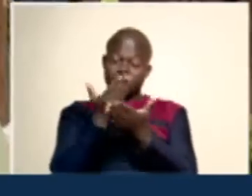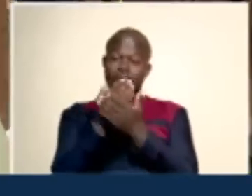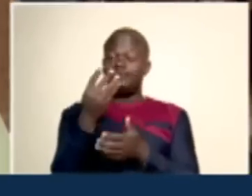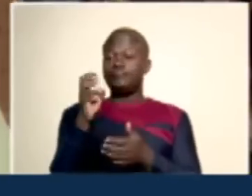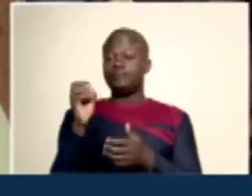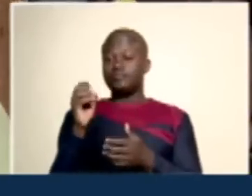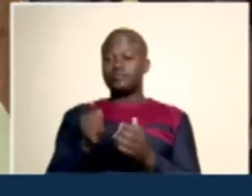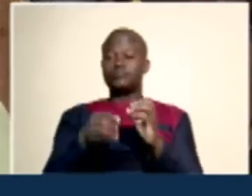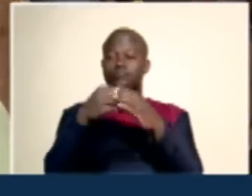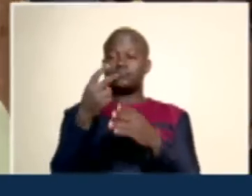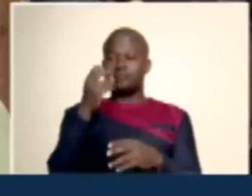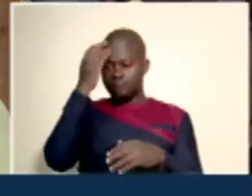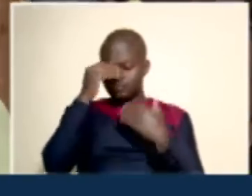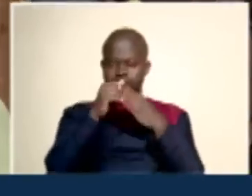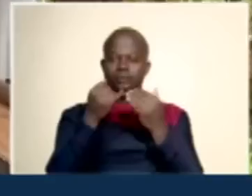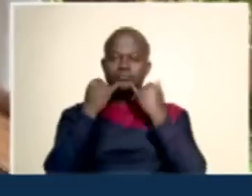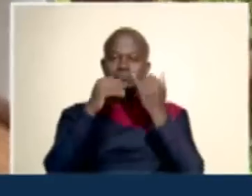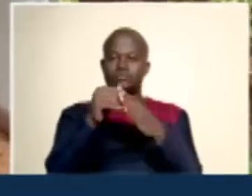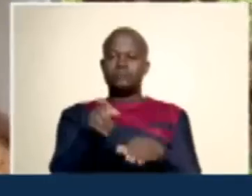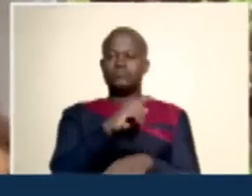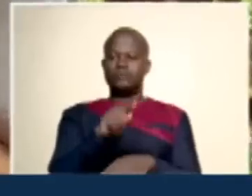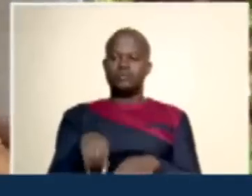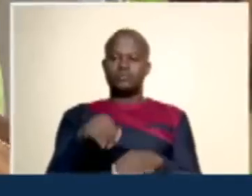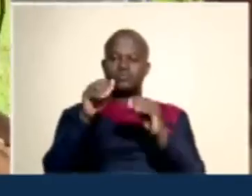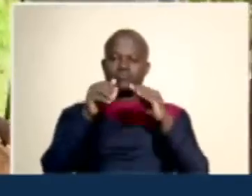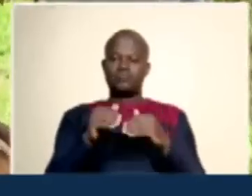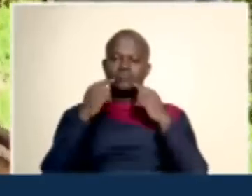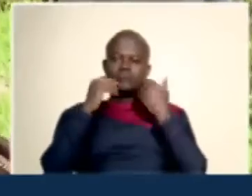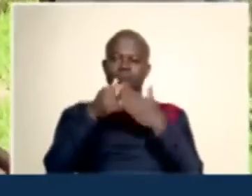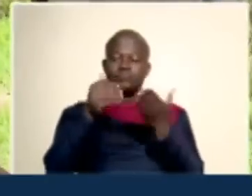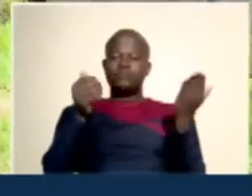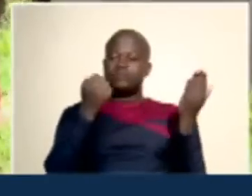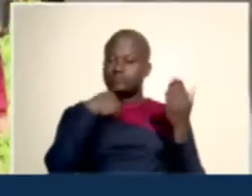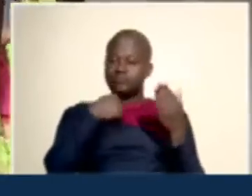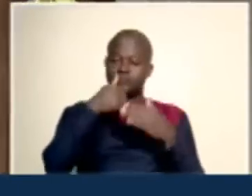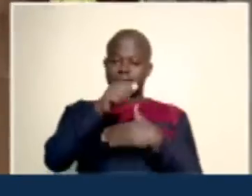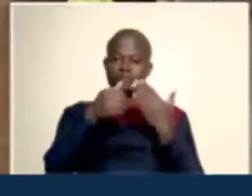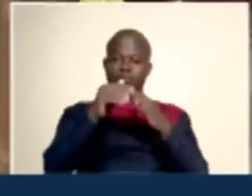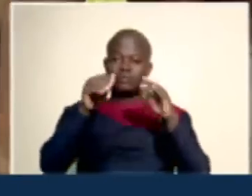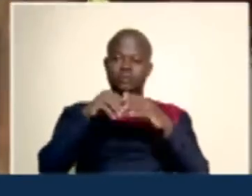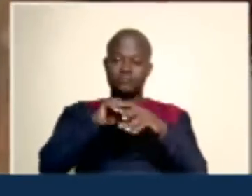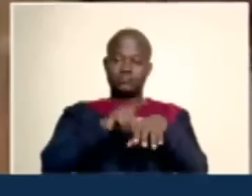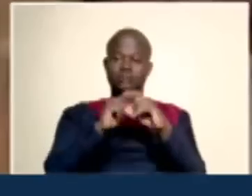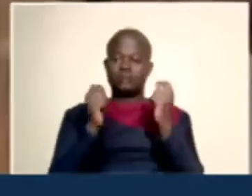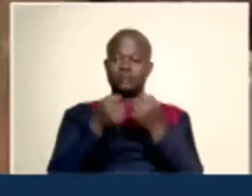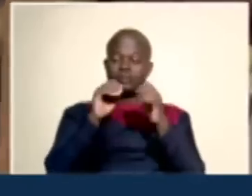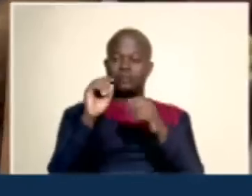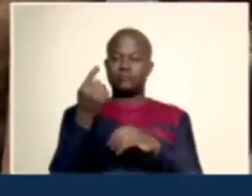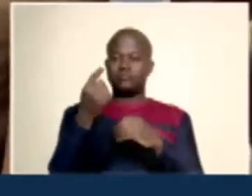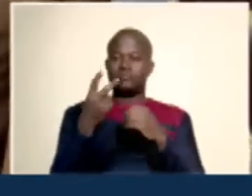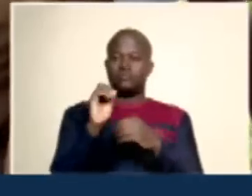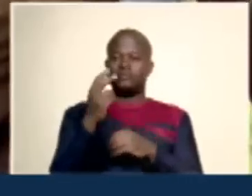400 akaguha 200 kuko akabakubwira ati byarapfuye aba bahinzi bavuga ko ibi bigori ari byo bari barahinze mu gihembwe cy'ihinga cya mbere cya